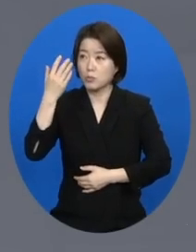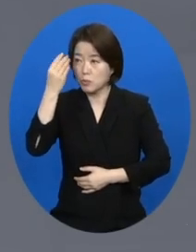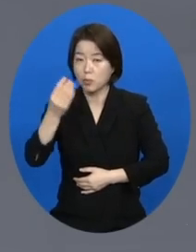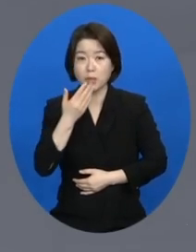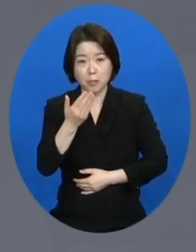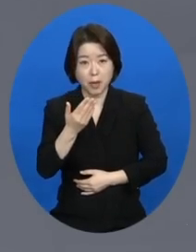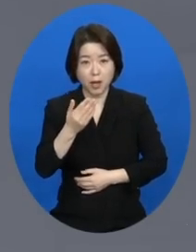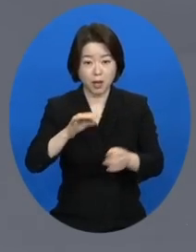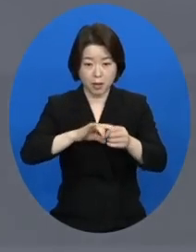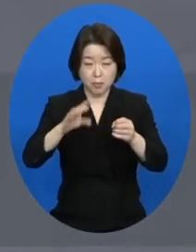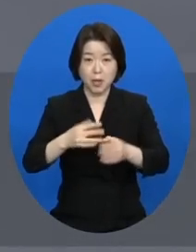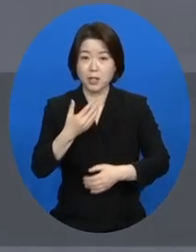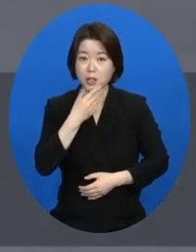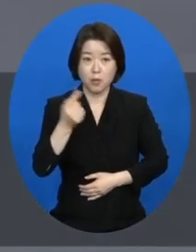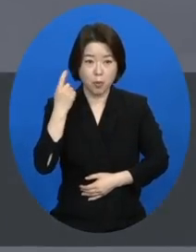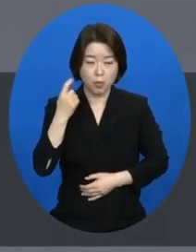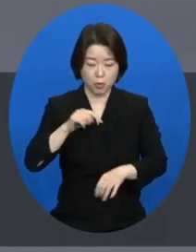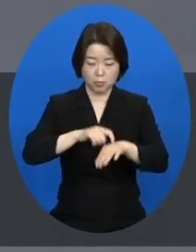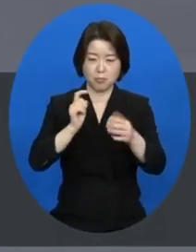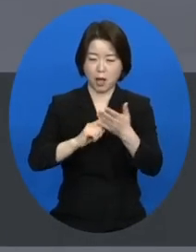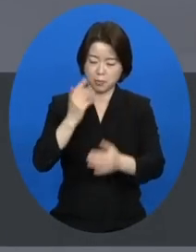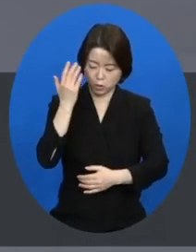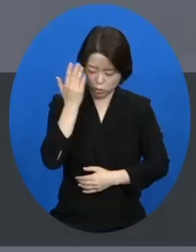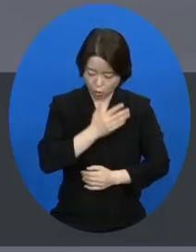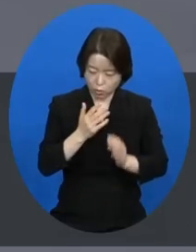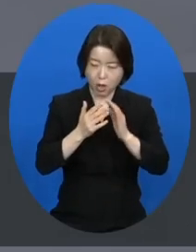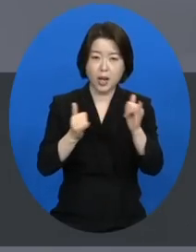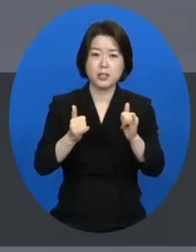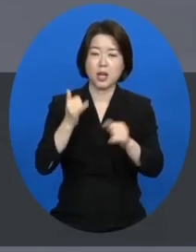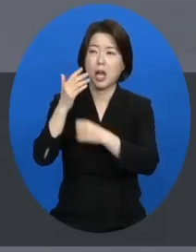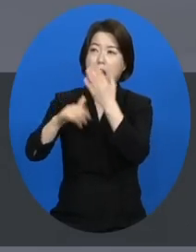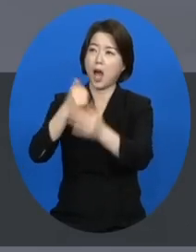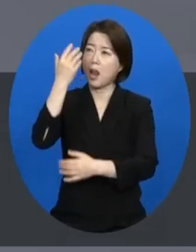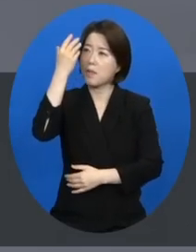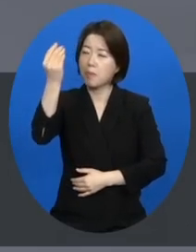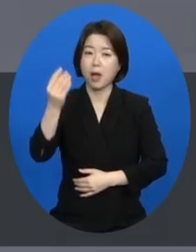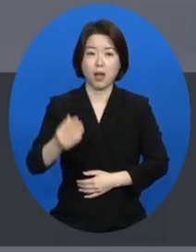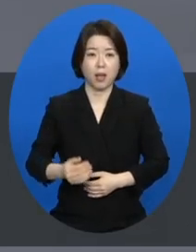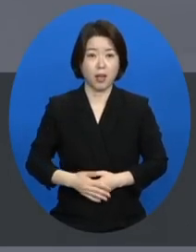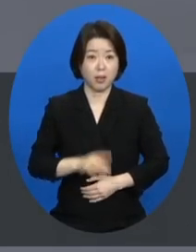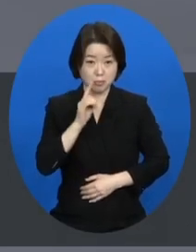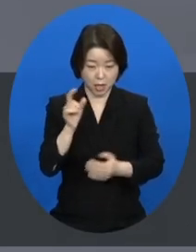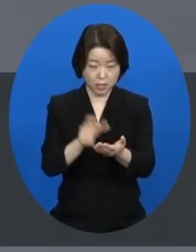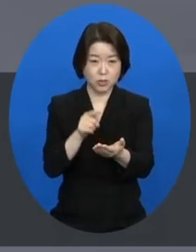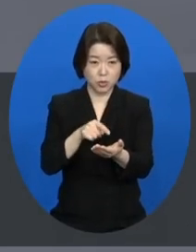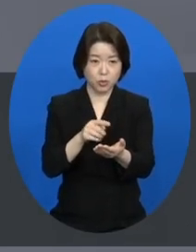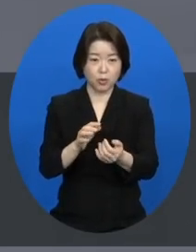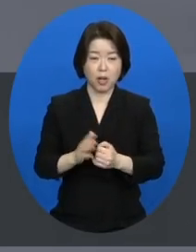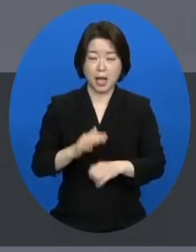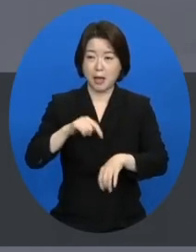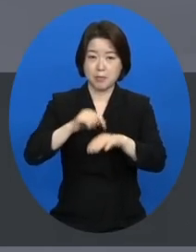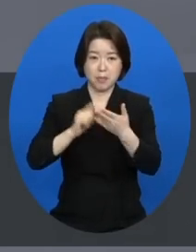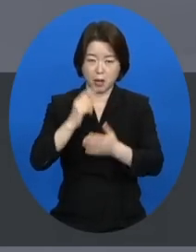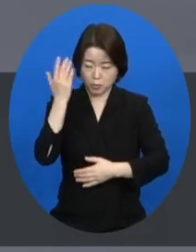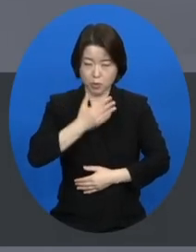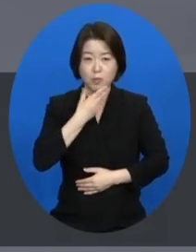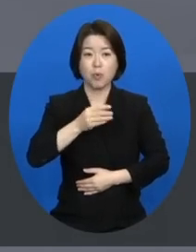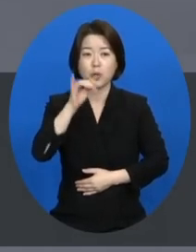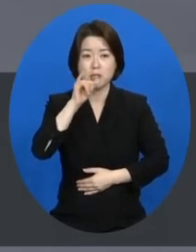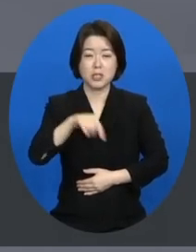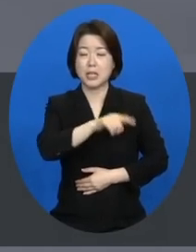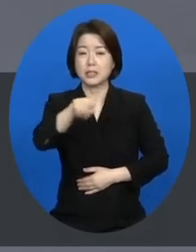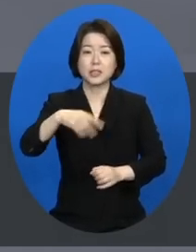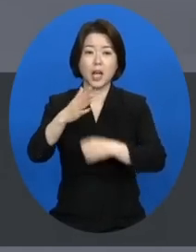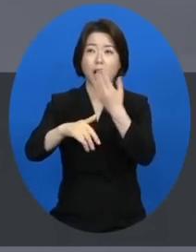마태복음에 마음이 청결한 자가 하나님을 본다라고 했습니다. 마음이 청결한 자는 복이 있나니 그들이 하나님을